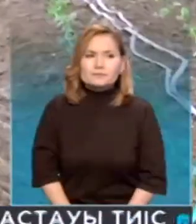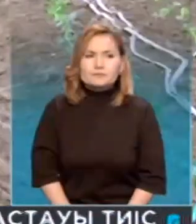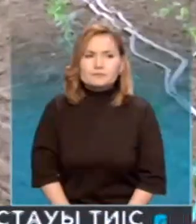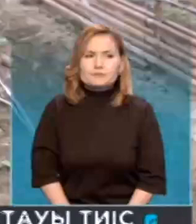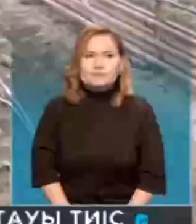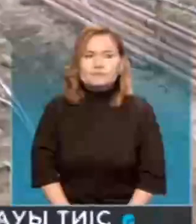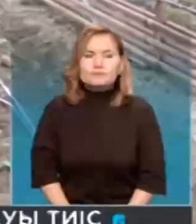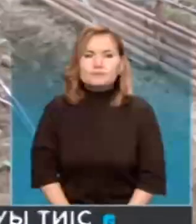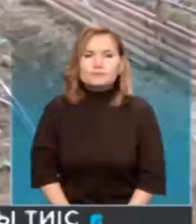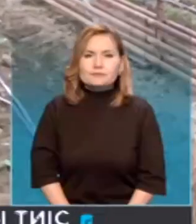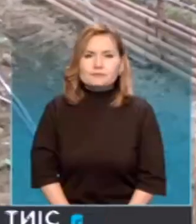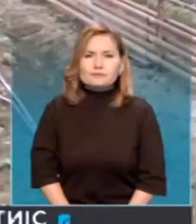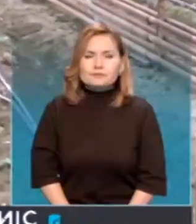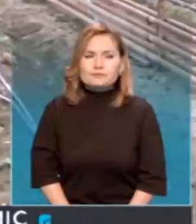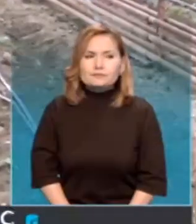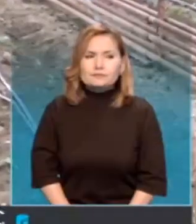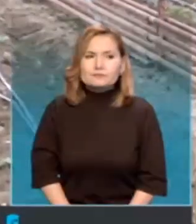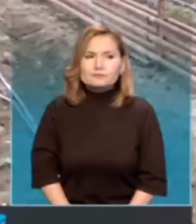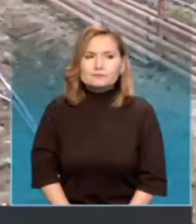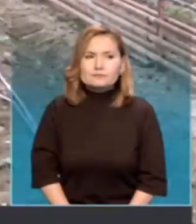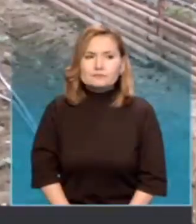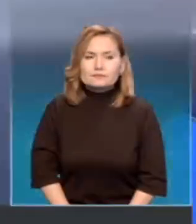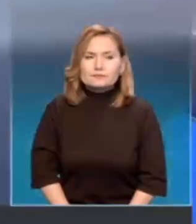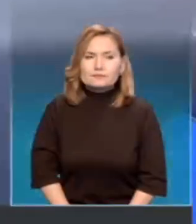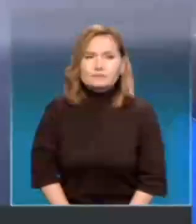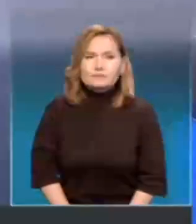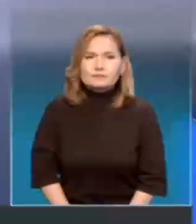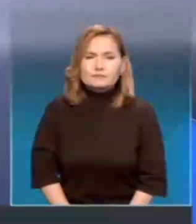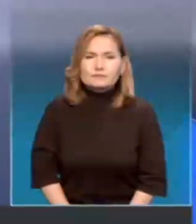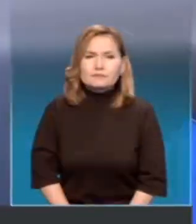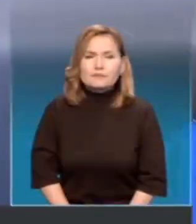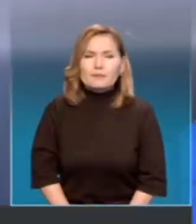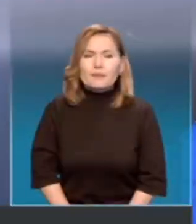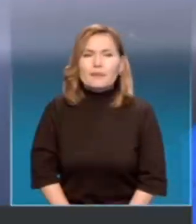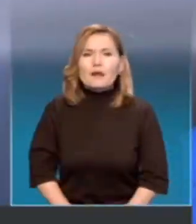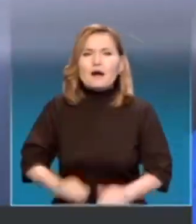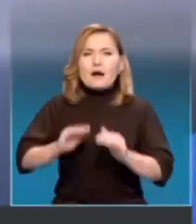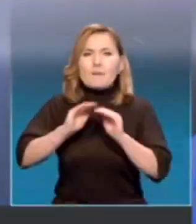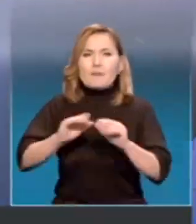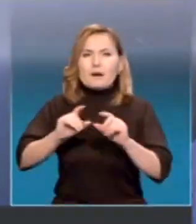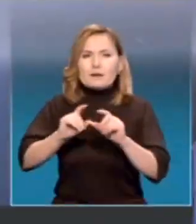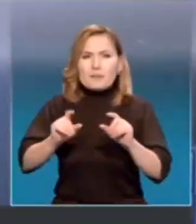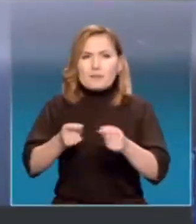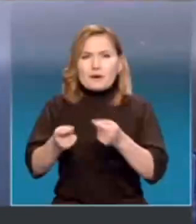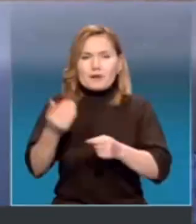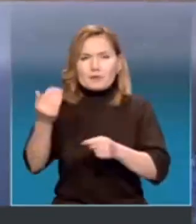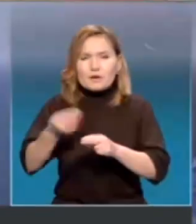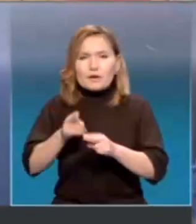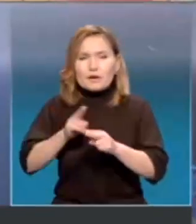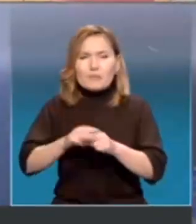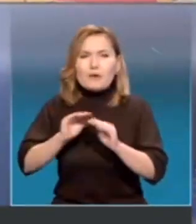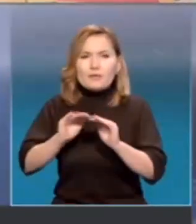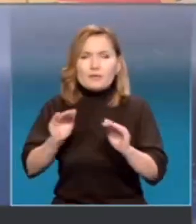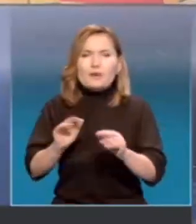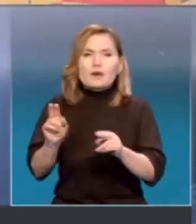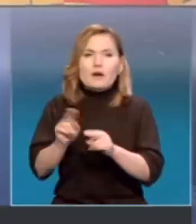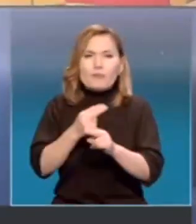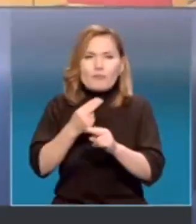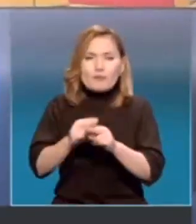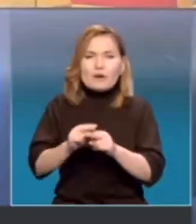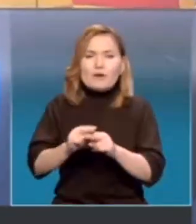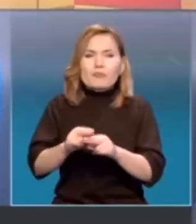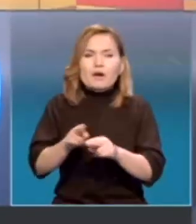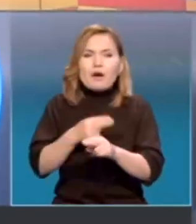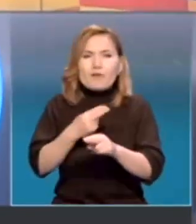Қазақстан ұлттық арнасы, Түркістан облысынан. Балабақша басшылары бүлдіршіндерге қарайтын тәрбиеші таппай қиналып